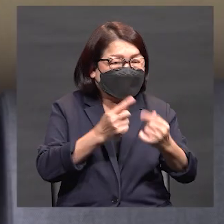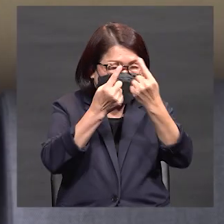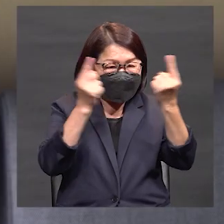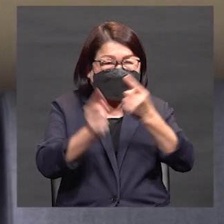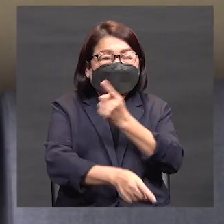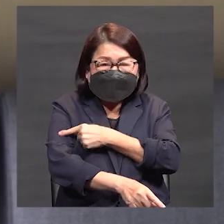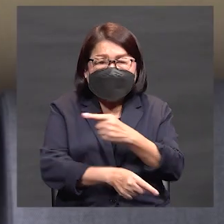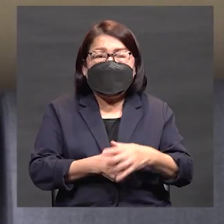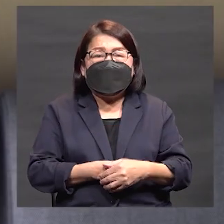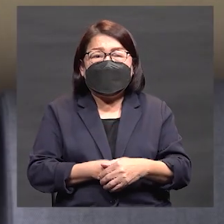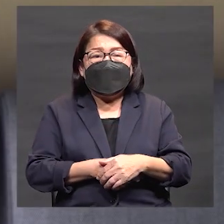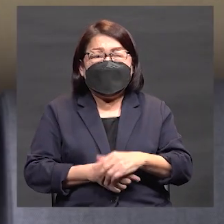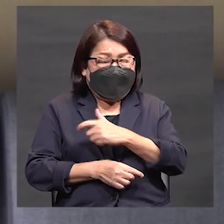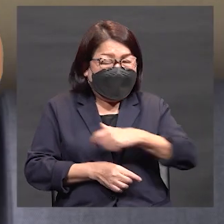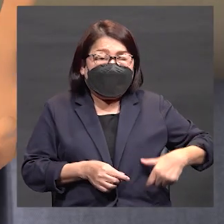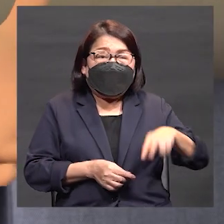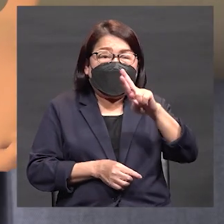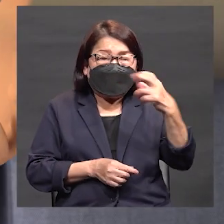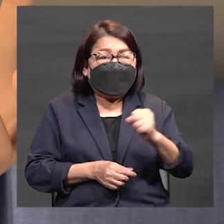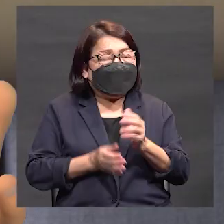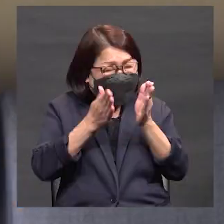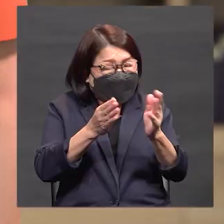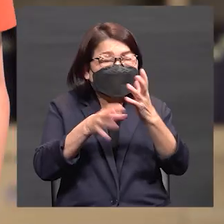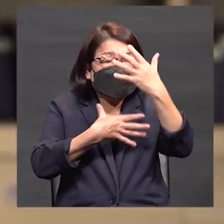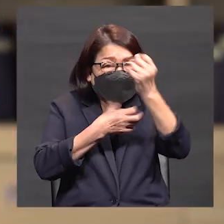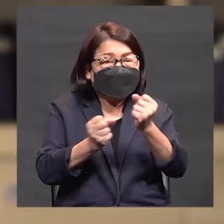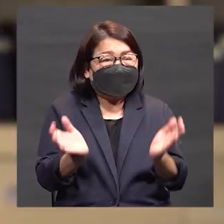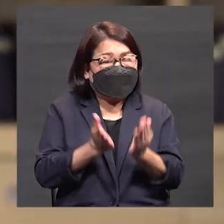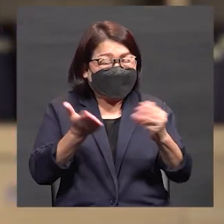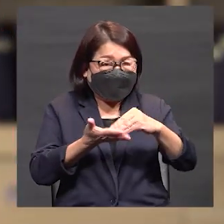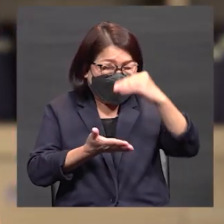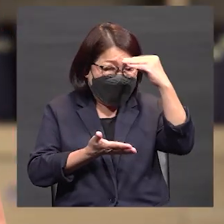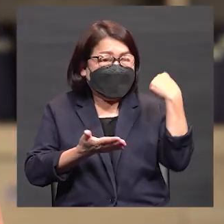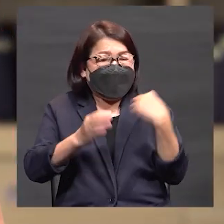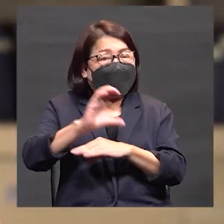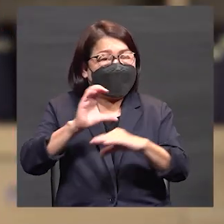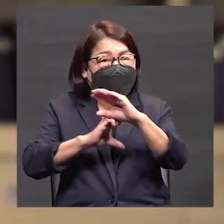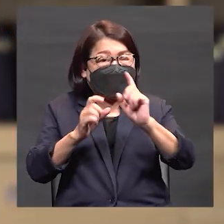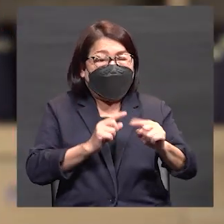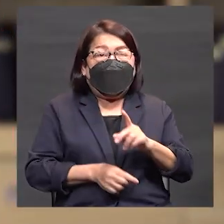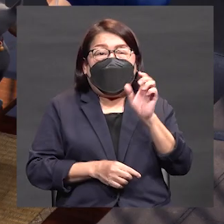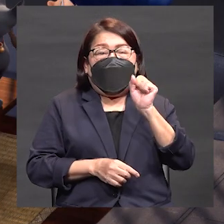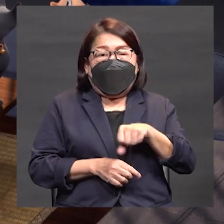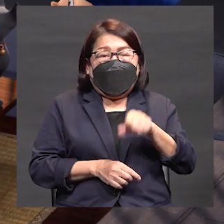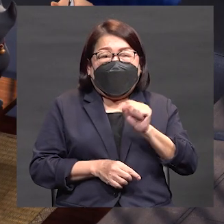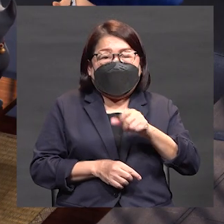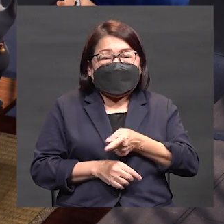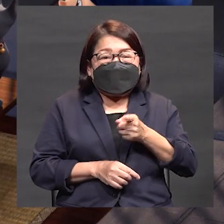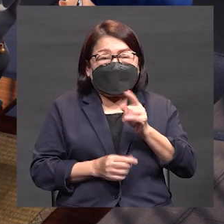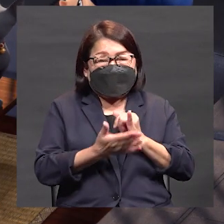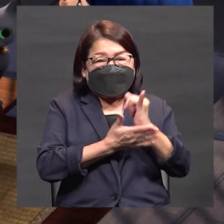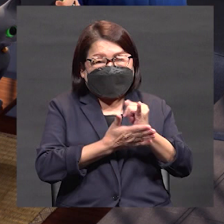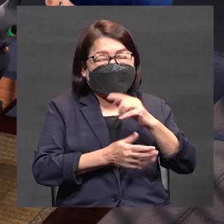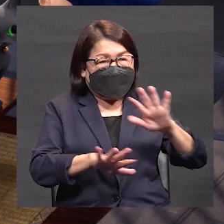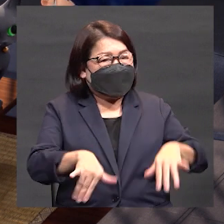ความสำคัญและส่งเสริมการศึกษาผ่านหลายโครงการเลยล่ะ จริงด้วยครับเดี๋ยวได้บอกเขาก่อนดีกว่า